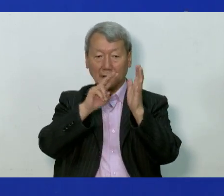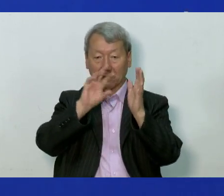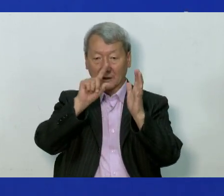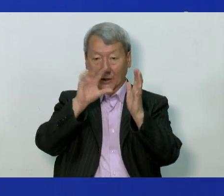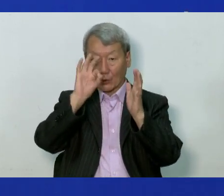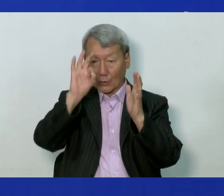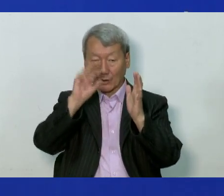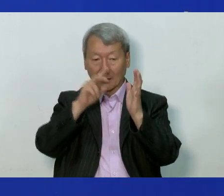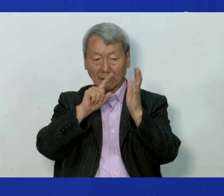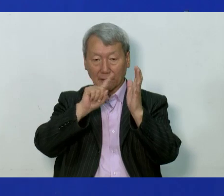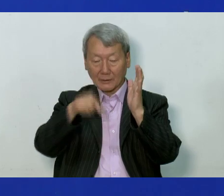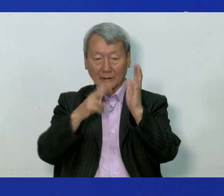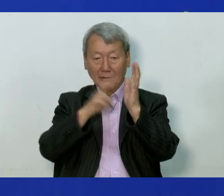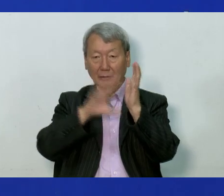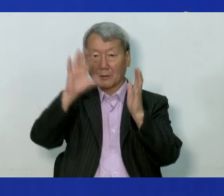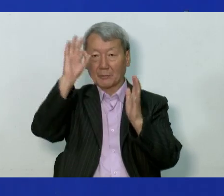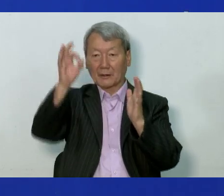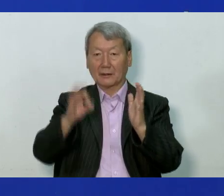0,75% годовых.